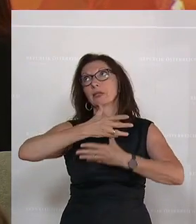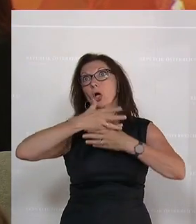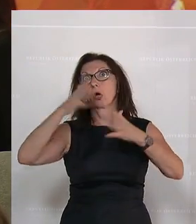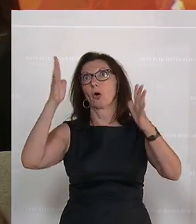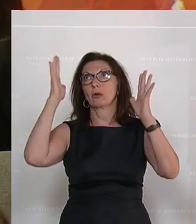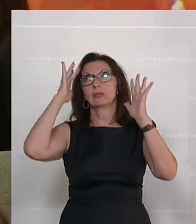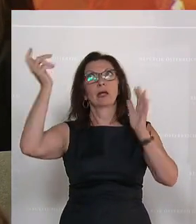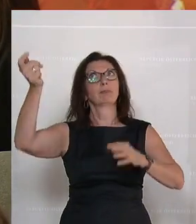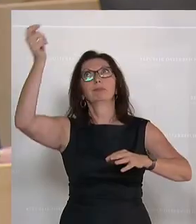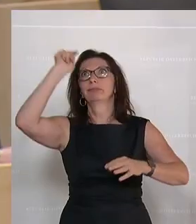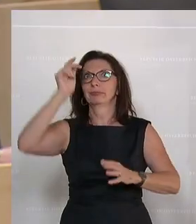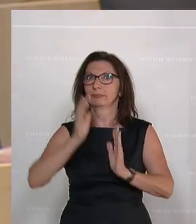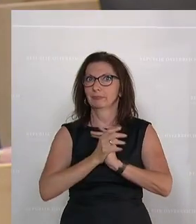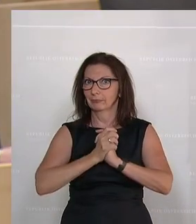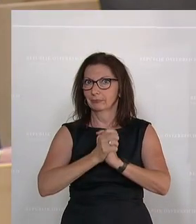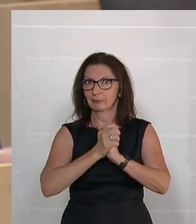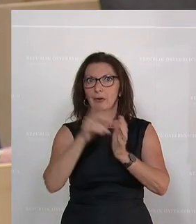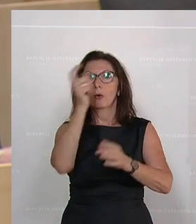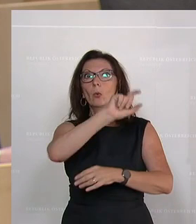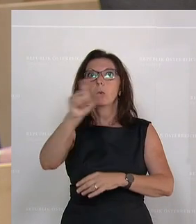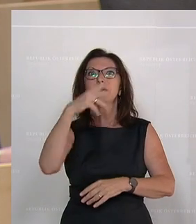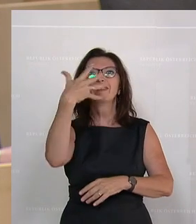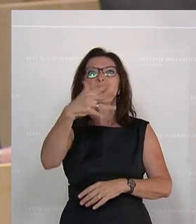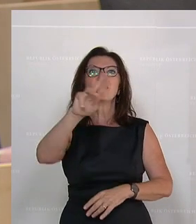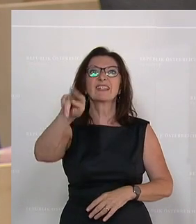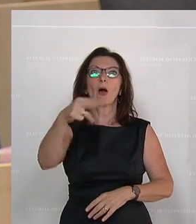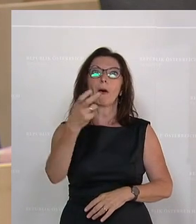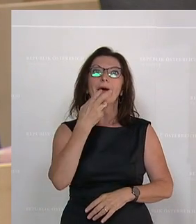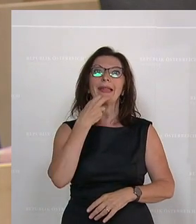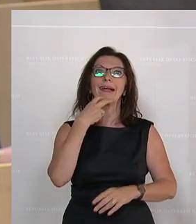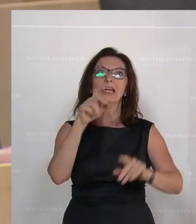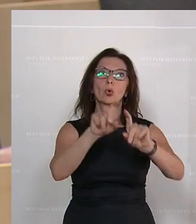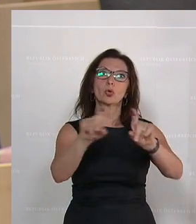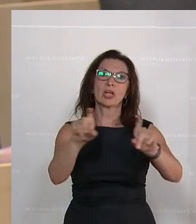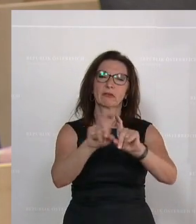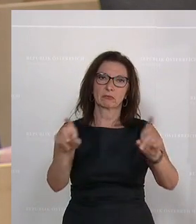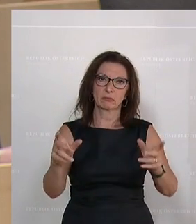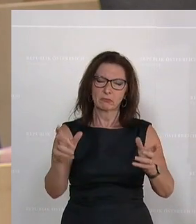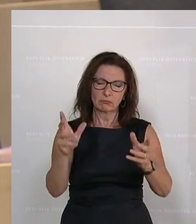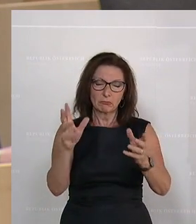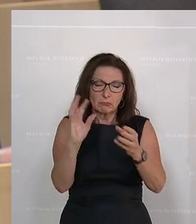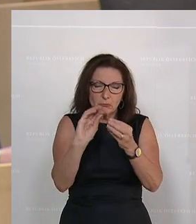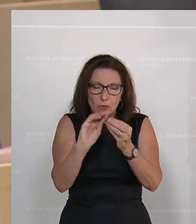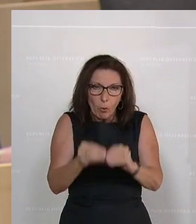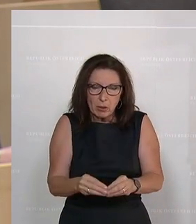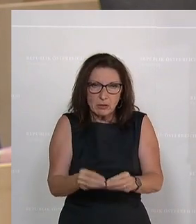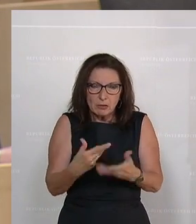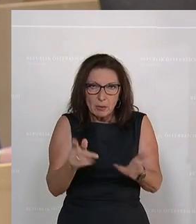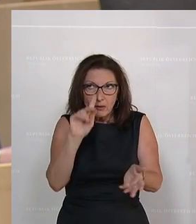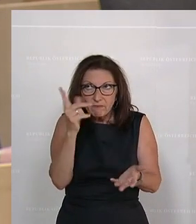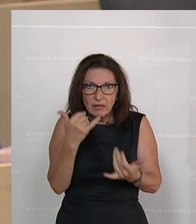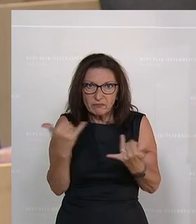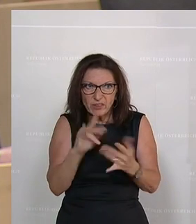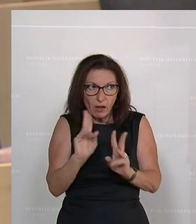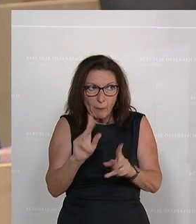ist dieser geniestreich dieses 150 euro energie gutscheins der so kompliziert ist dass keiner weiß wie man ihn einlösen